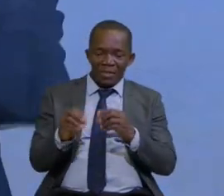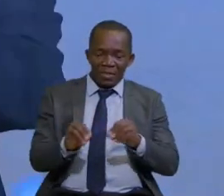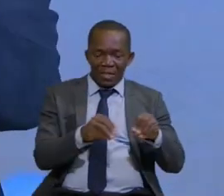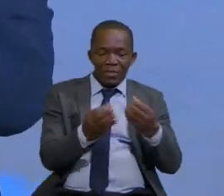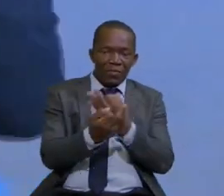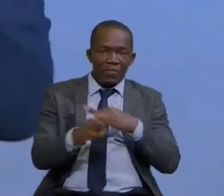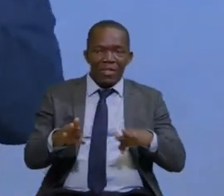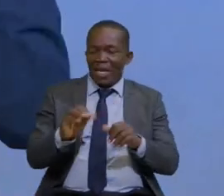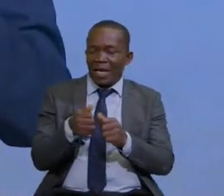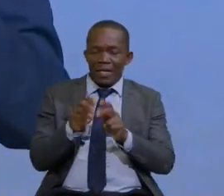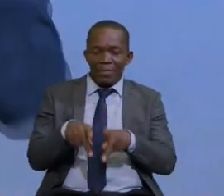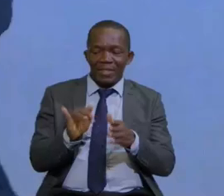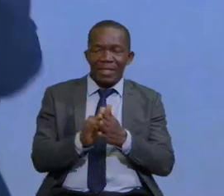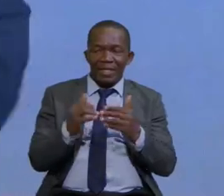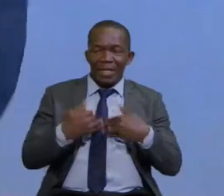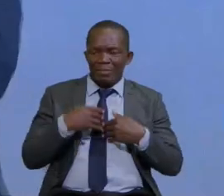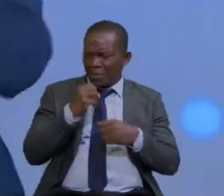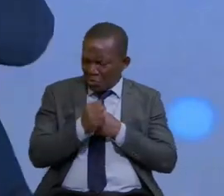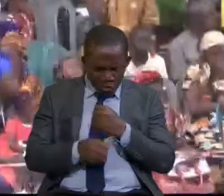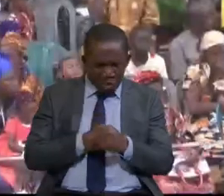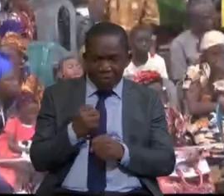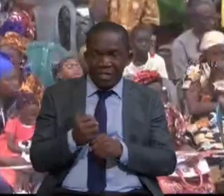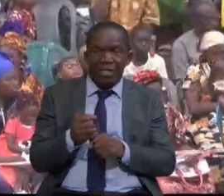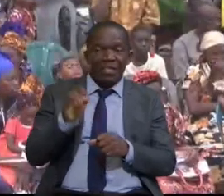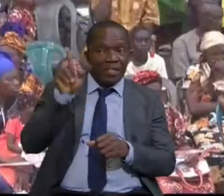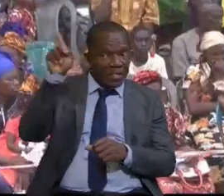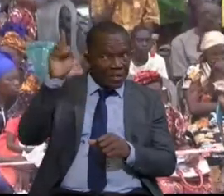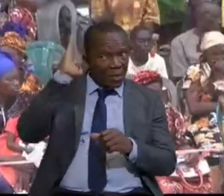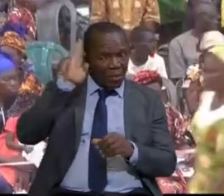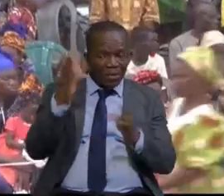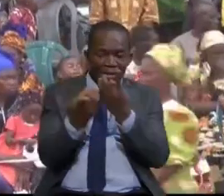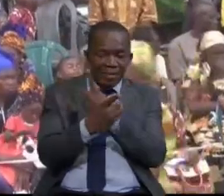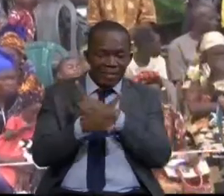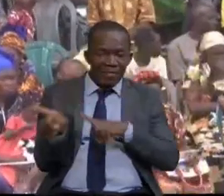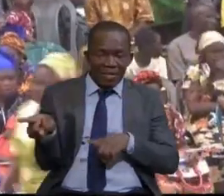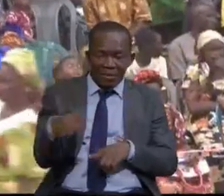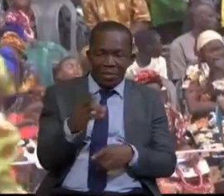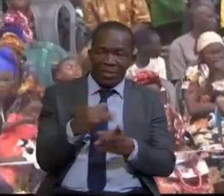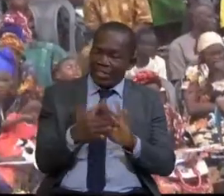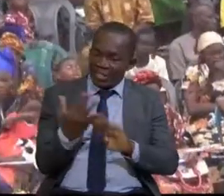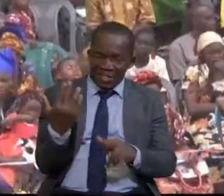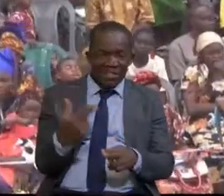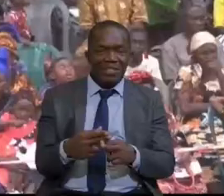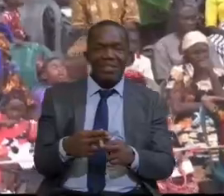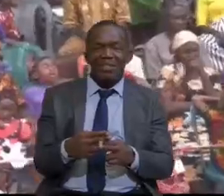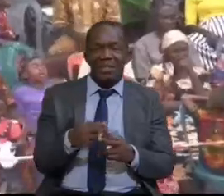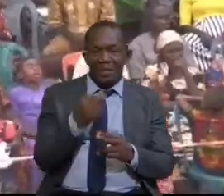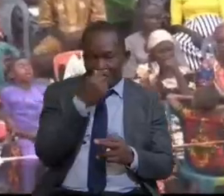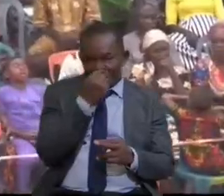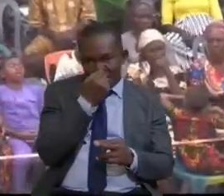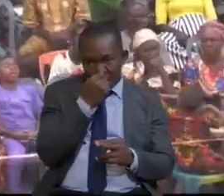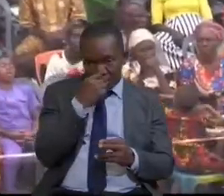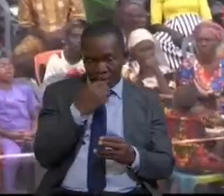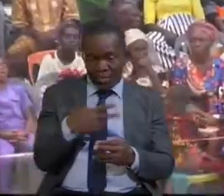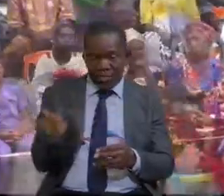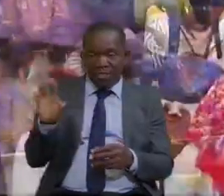Tout ce qui souffre, il donnera la délivrance aujourd'hui au nom de Jésus. Verset